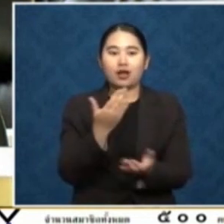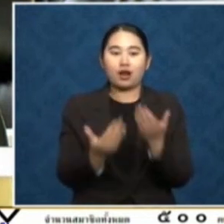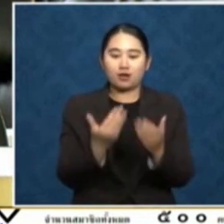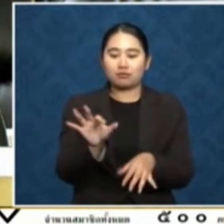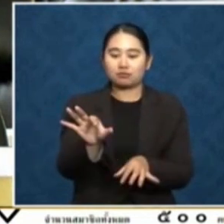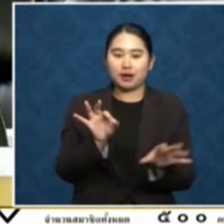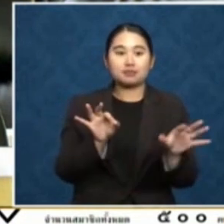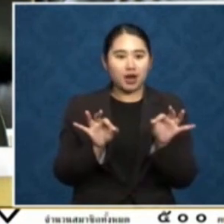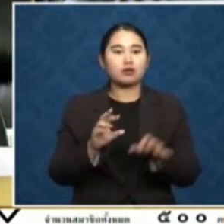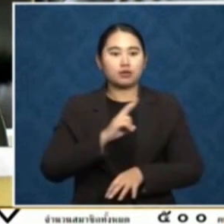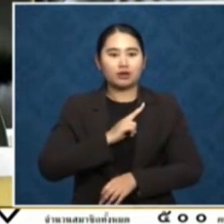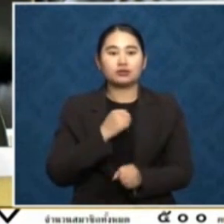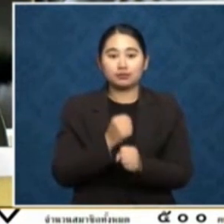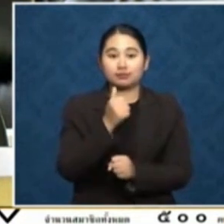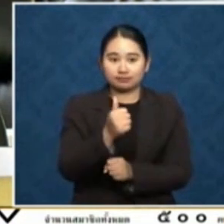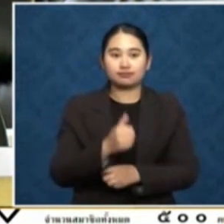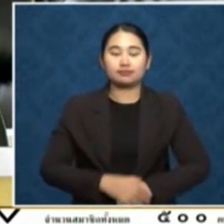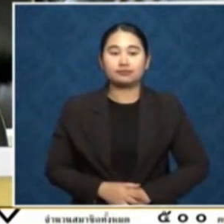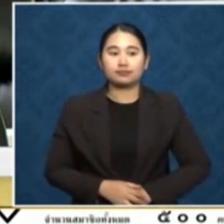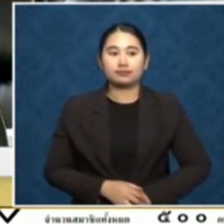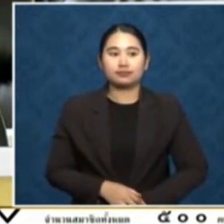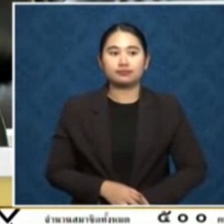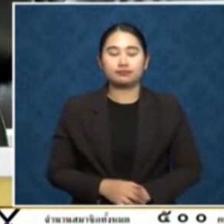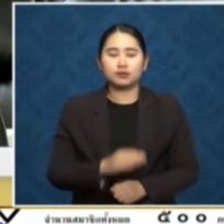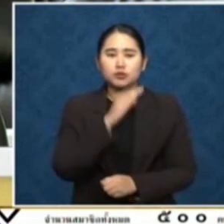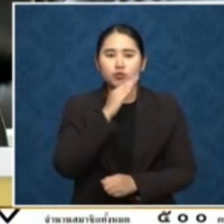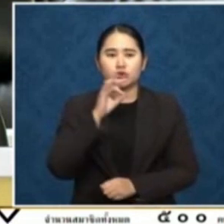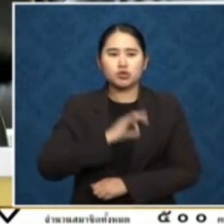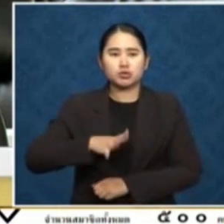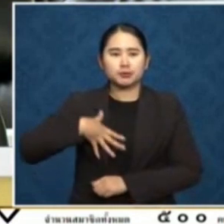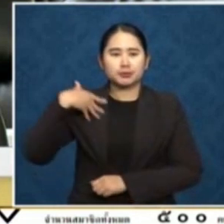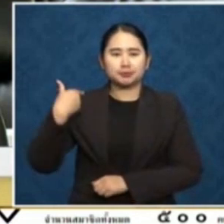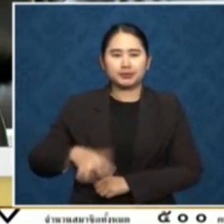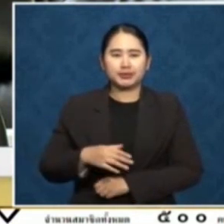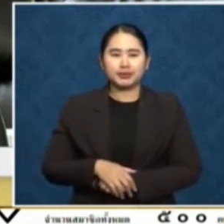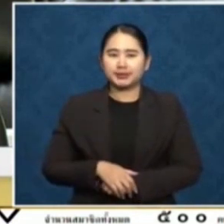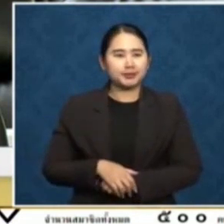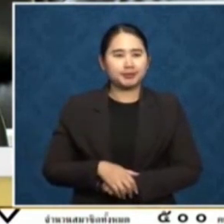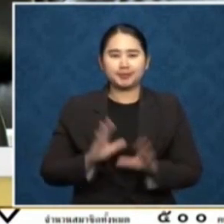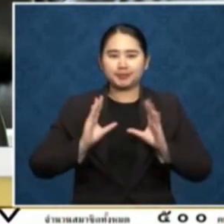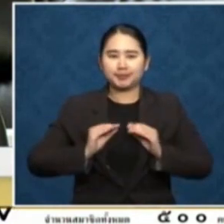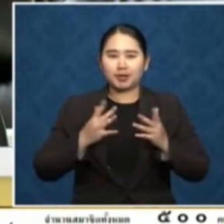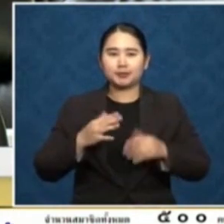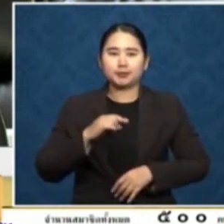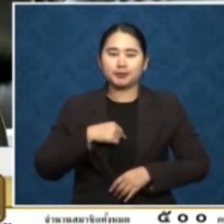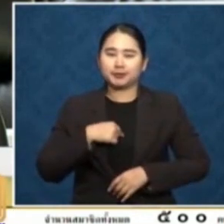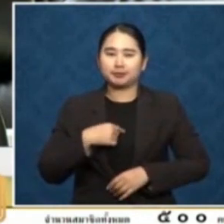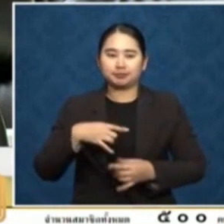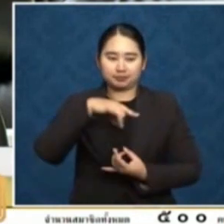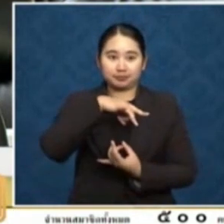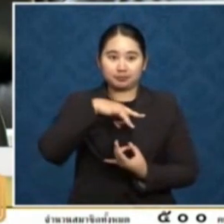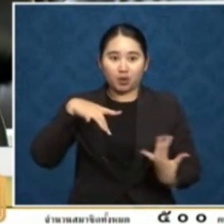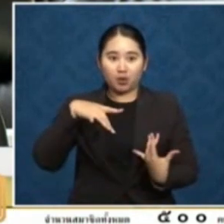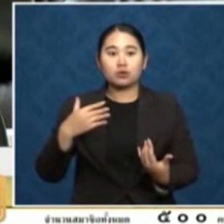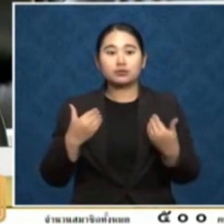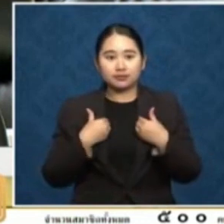เลือกความเป็นตัวเองครับหากเขาไม่สะดวกในการที่จะต้องใช้คำนำหน้าหรืออา